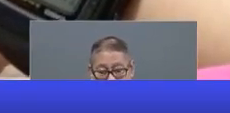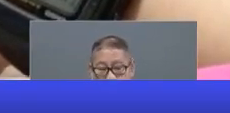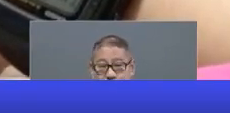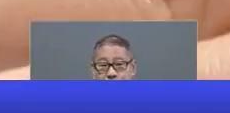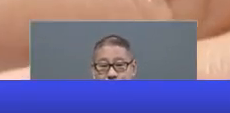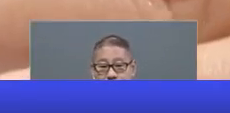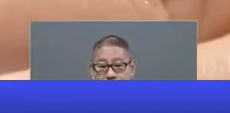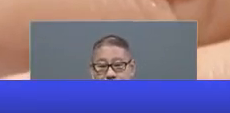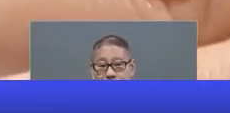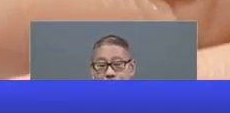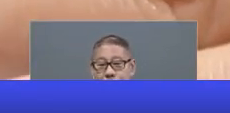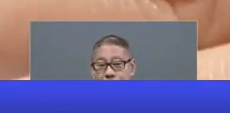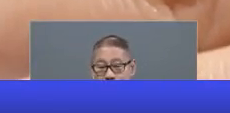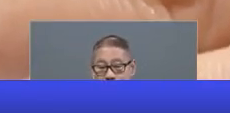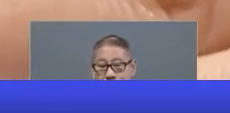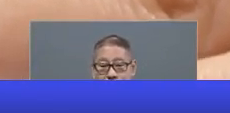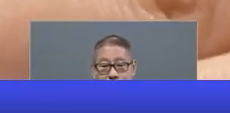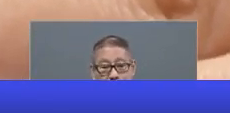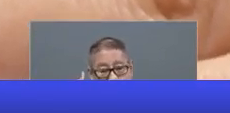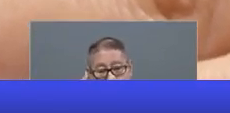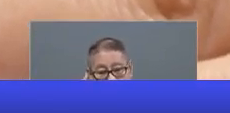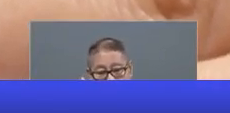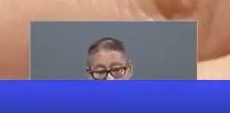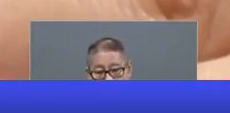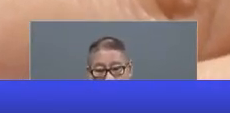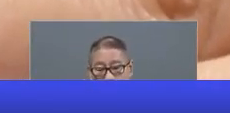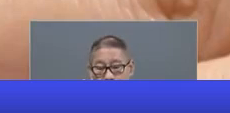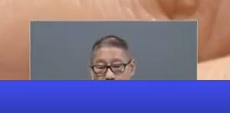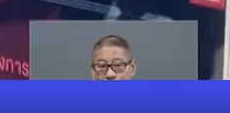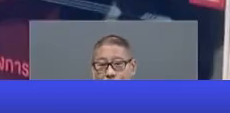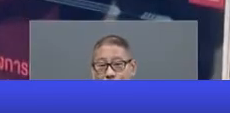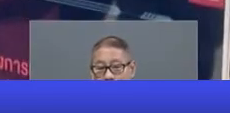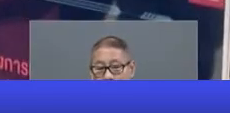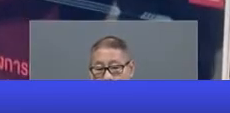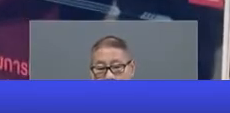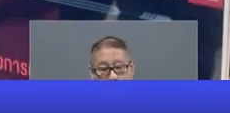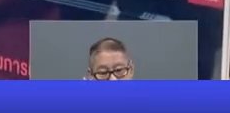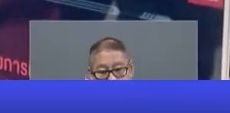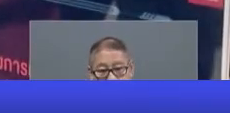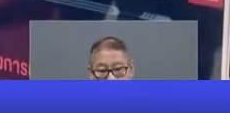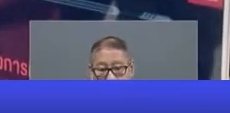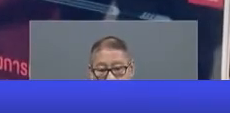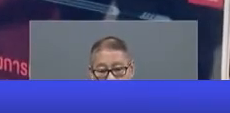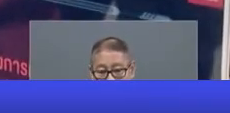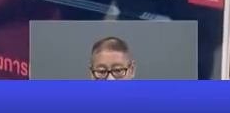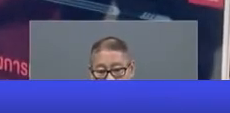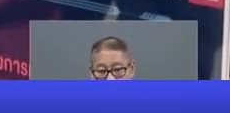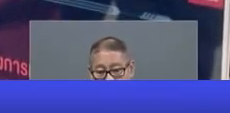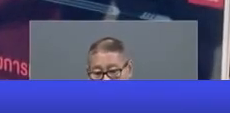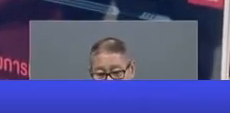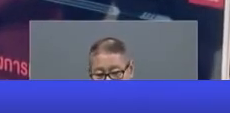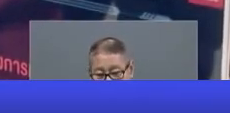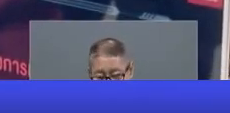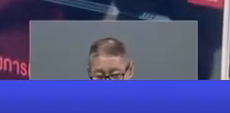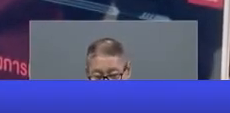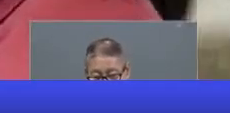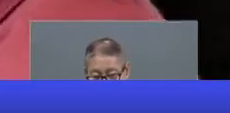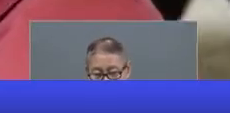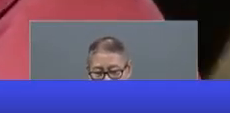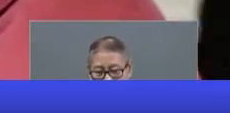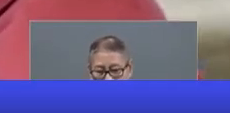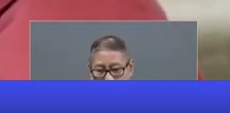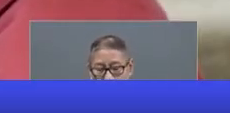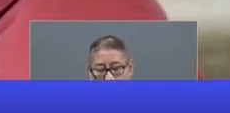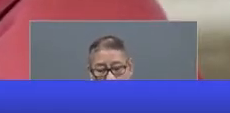ใหม่ก็จะต้องย้ายทะเบียนบ้านน่ะมาอยู่กรุงเทพฯดังนั้นในช่วงเนี้ยเป็นช่วงที่คุณควรที่จะไปหาปลายทางบ้านที่คุณ